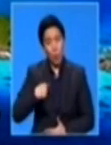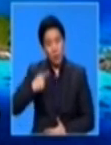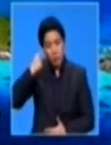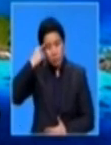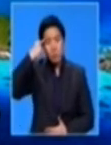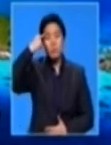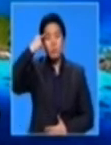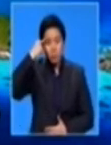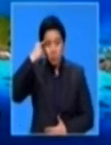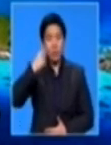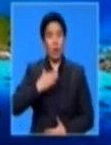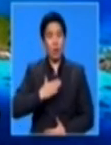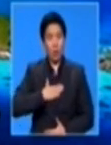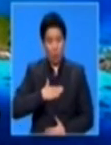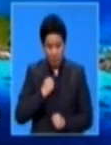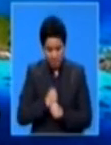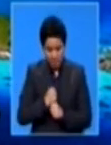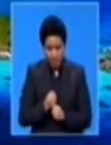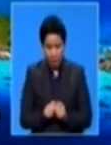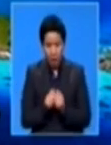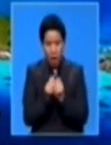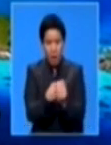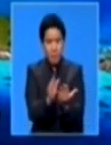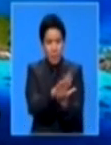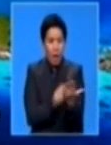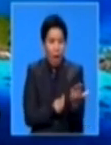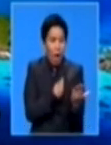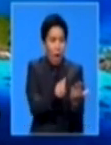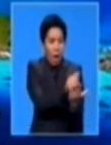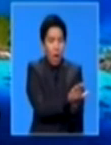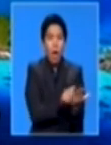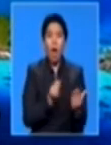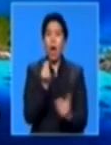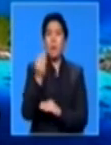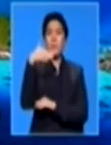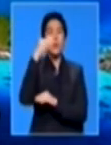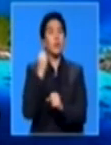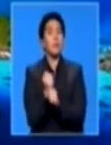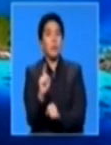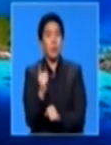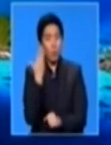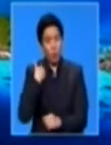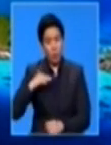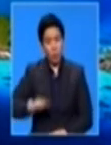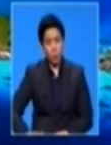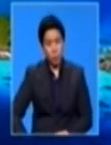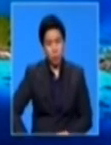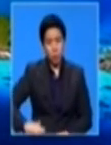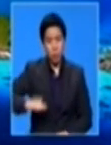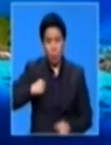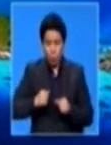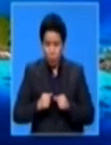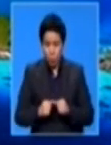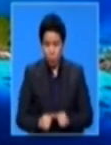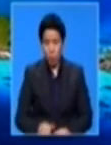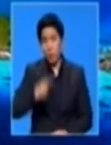วันนี้ท่านได้ทำอะไรให้กับประเทศชาติแล้วก็แผ่นดินที่ท่านอยู่อาศัยหากินมานะ